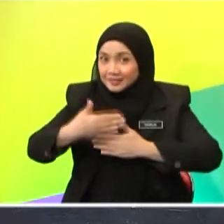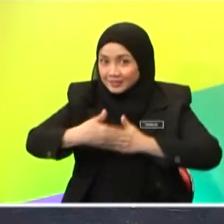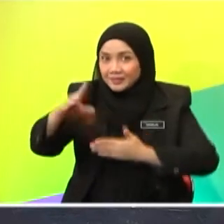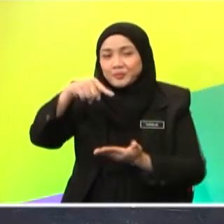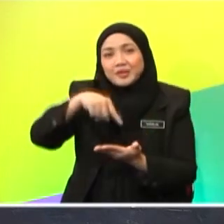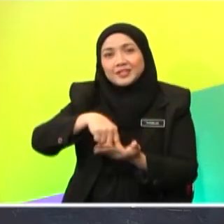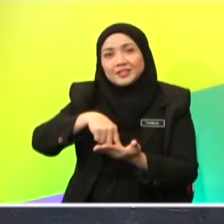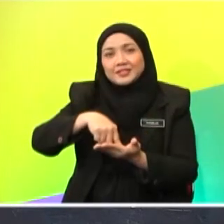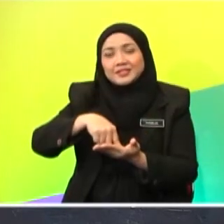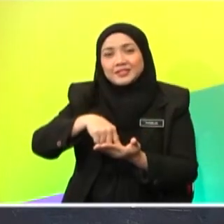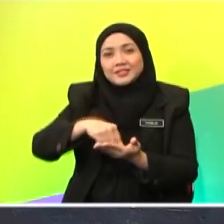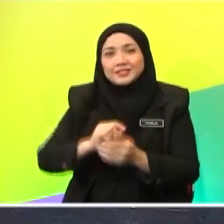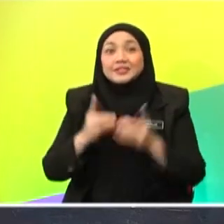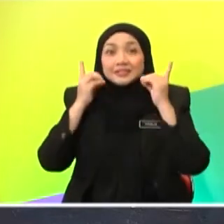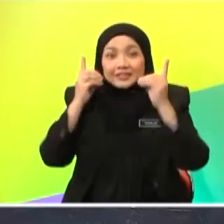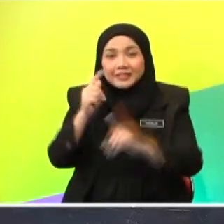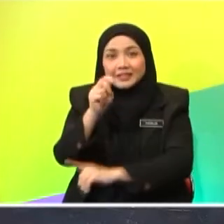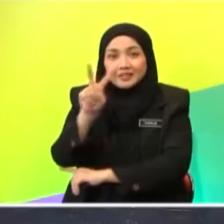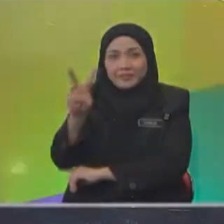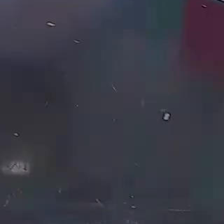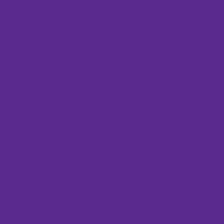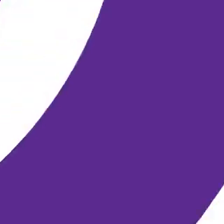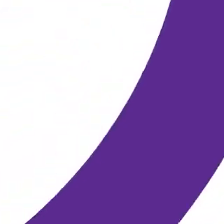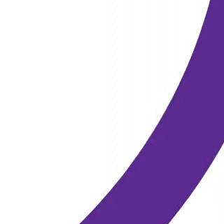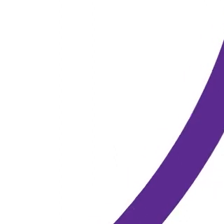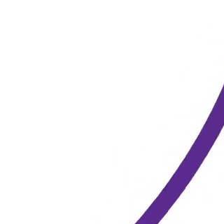slot prasekolah didikte bkpm